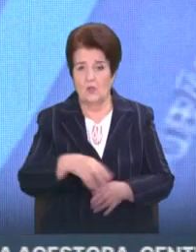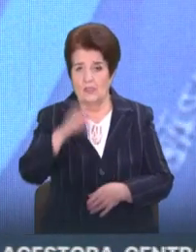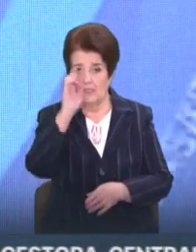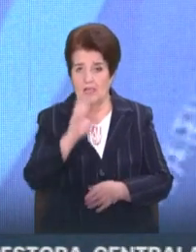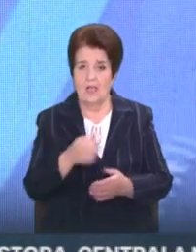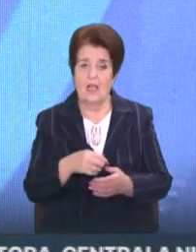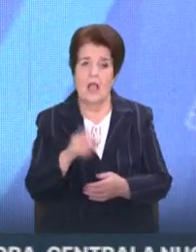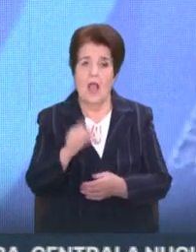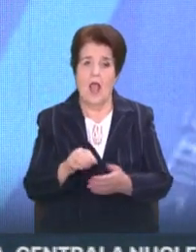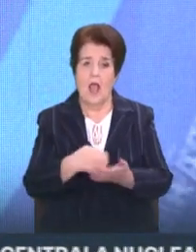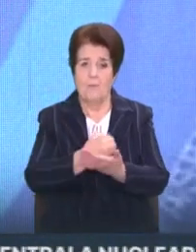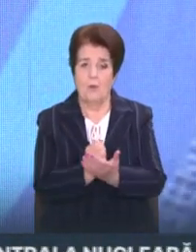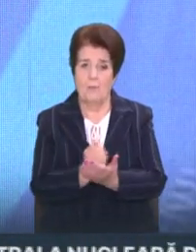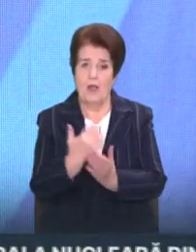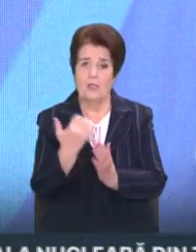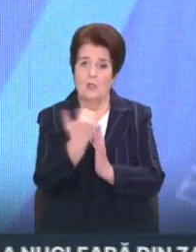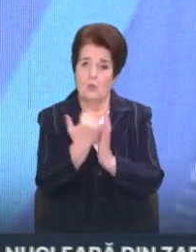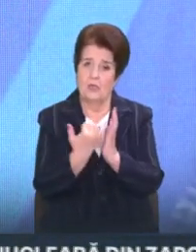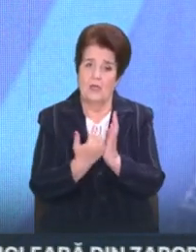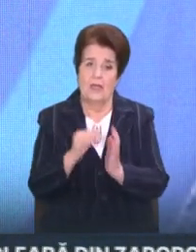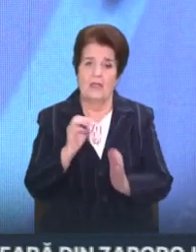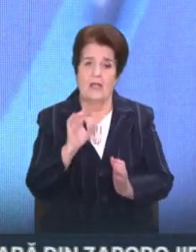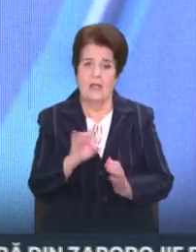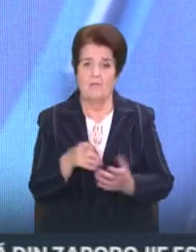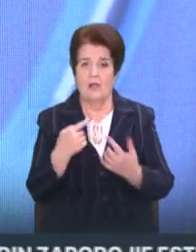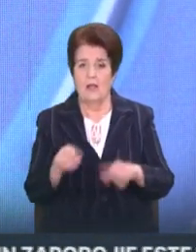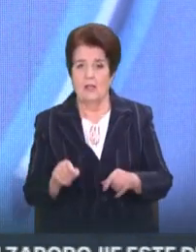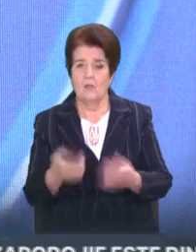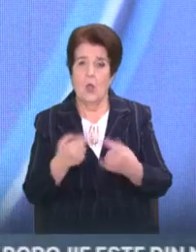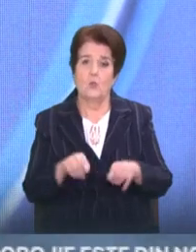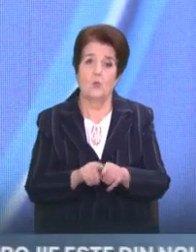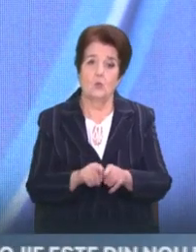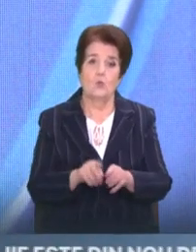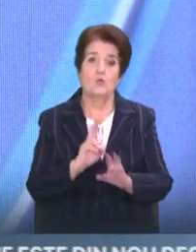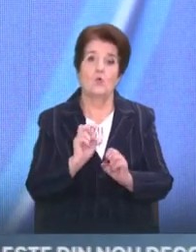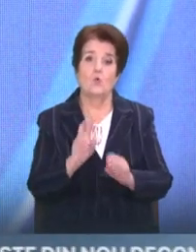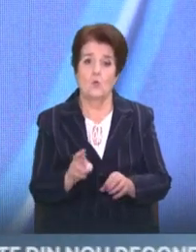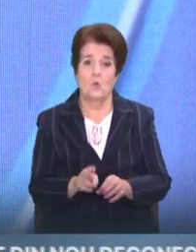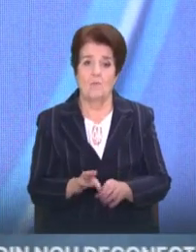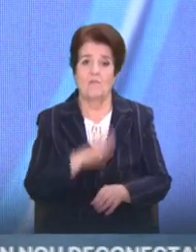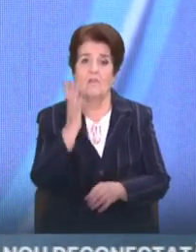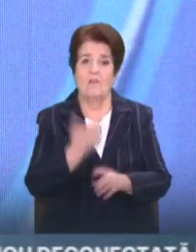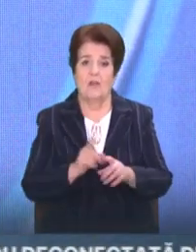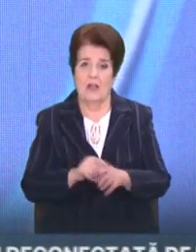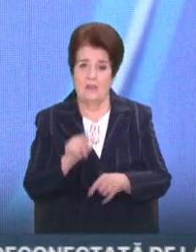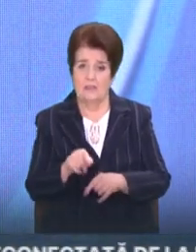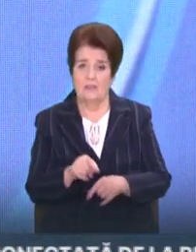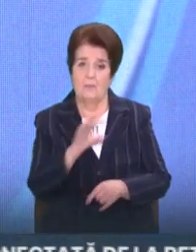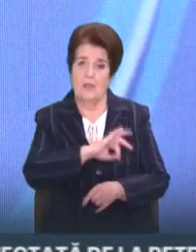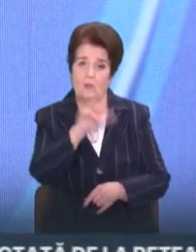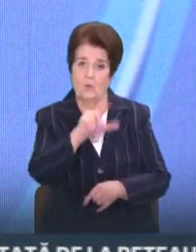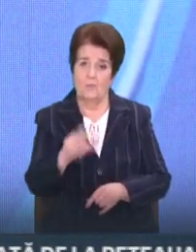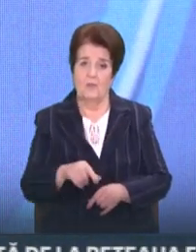aprobat un tarif altul decât cel solicitat de aceștia. Totuși, cum se va răsfrânge asta nu doar peste consumatori, dar și